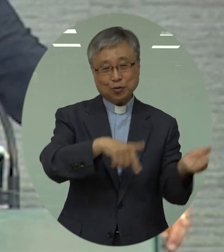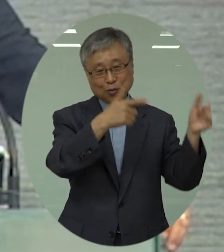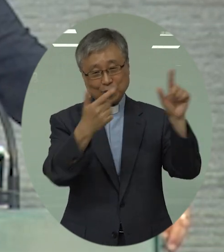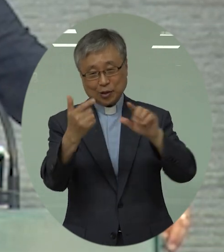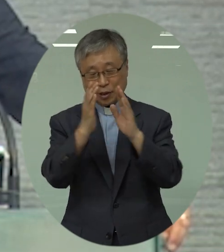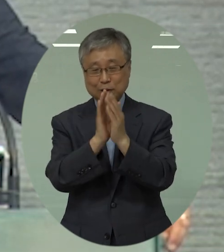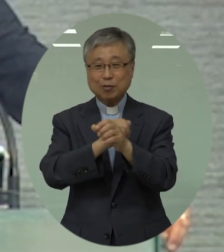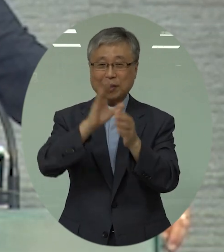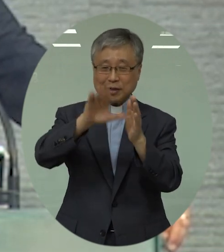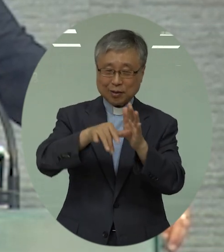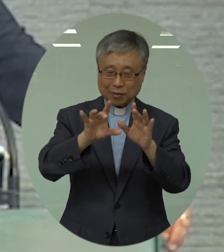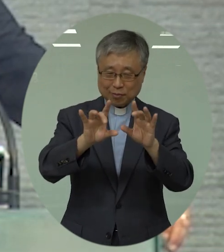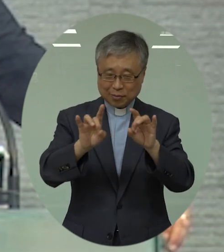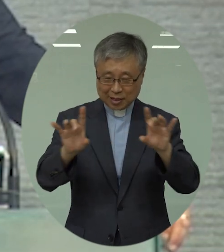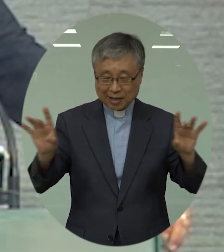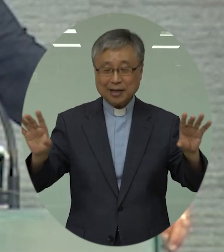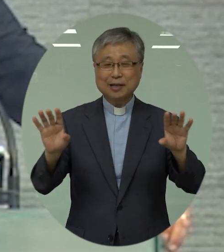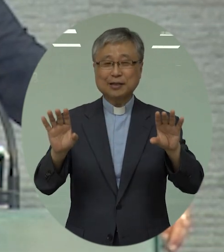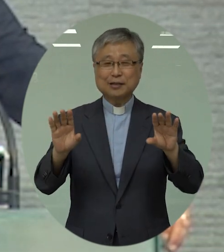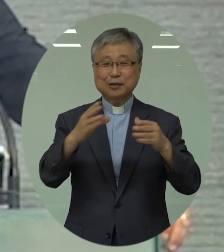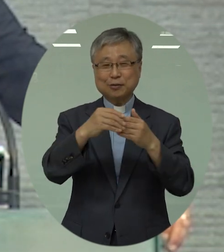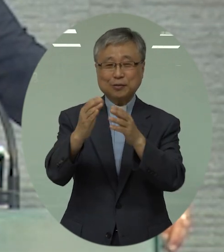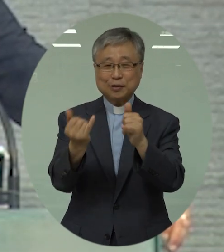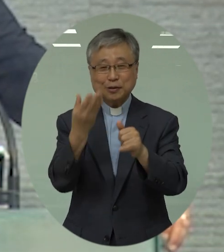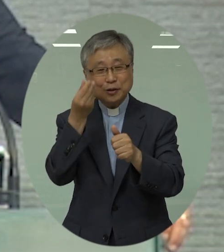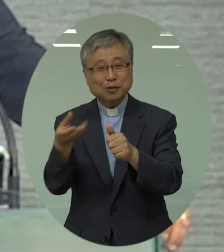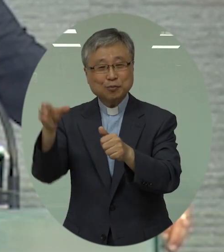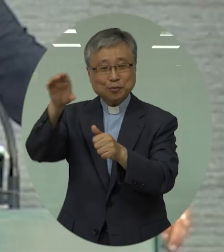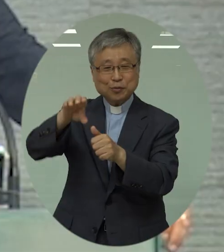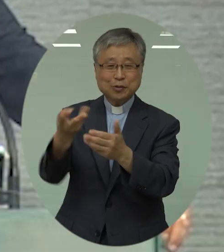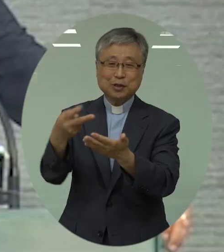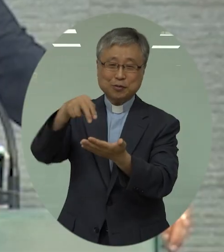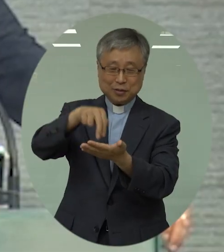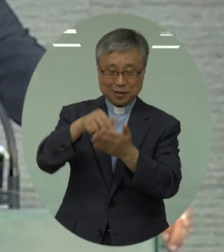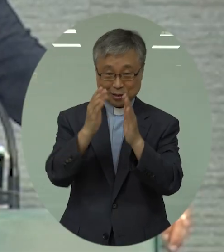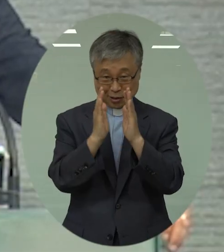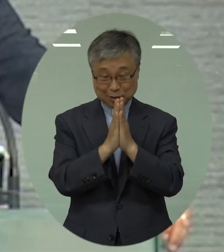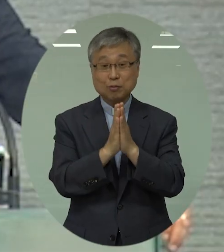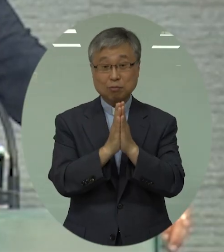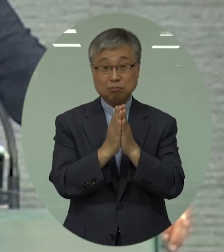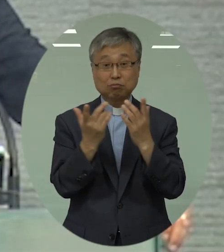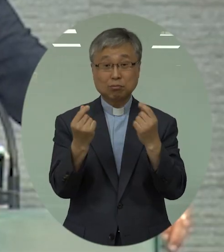기도할 때마다 지도자를 기름 부어 세우시는 하나님. 그러고 기도하는 거예요.